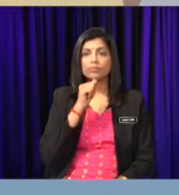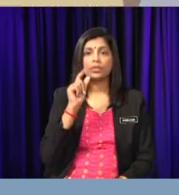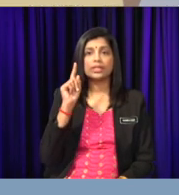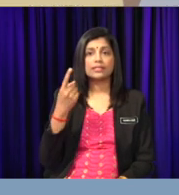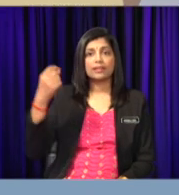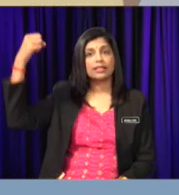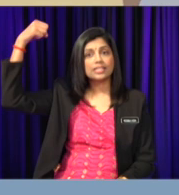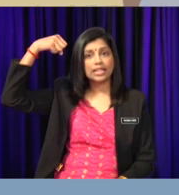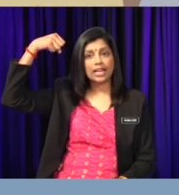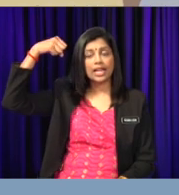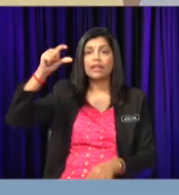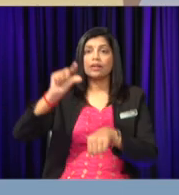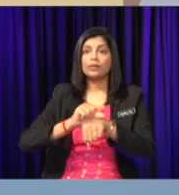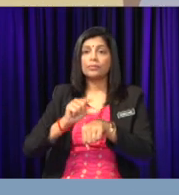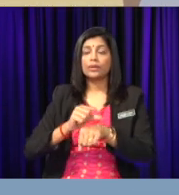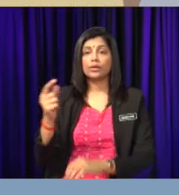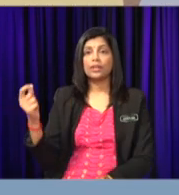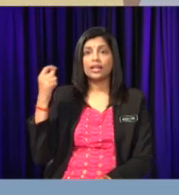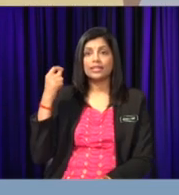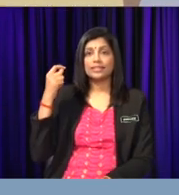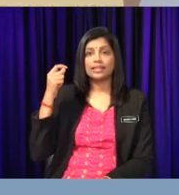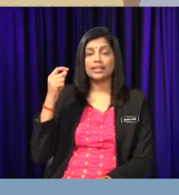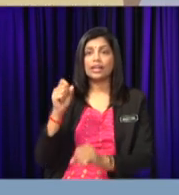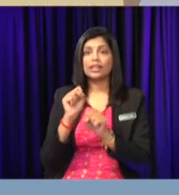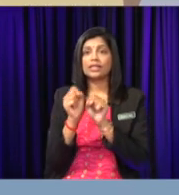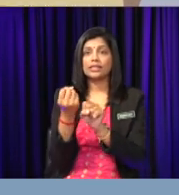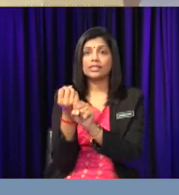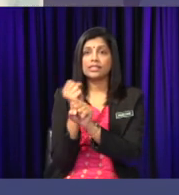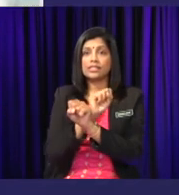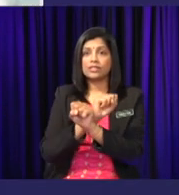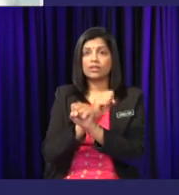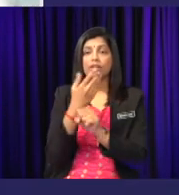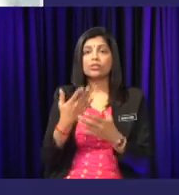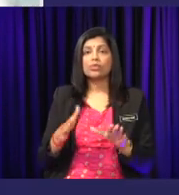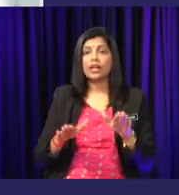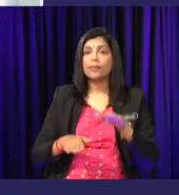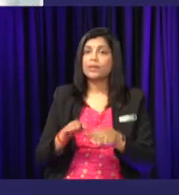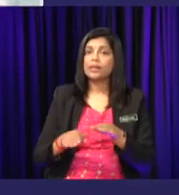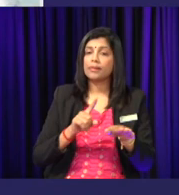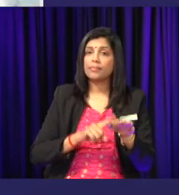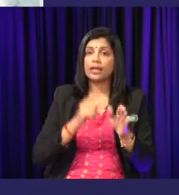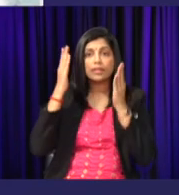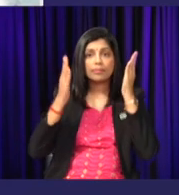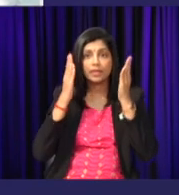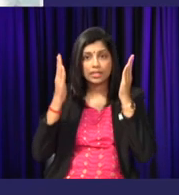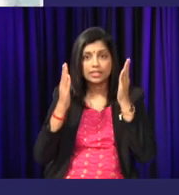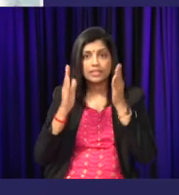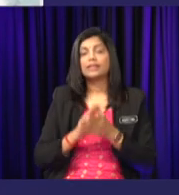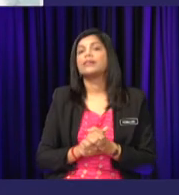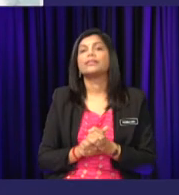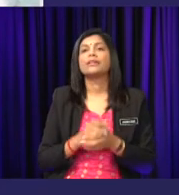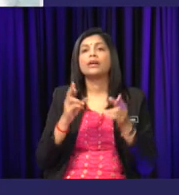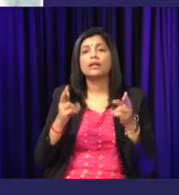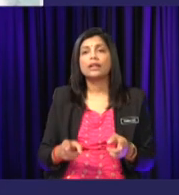penggunaan tenaga Sola telah bertapa di Malaysia namun begitu daya di negara ini